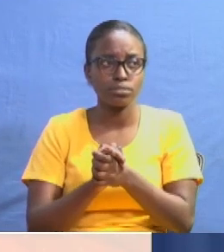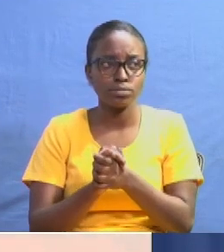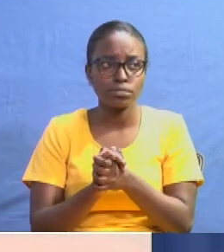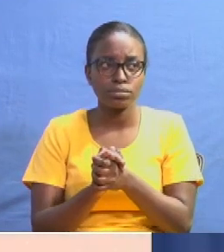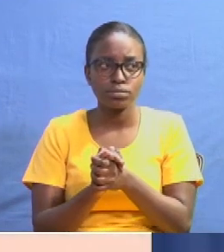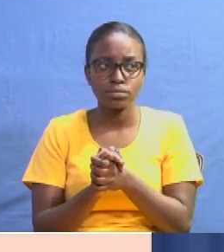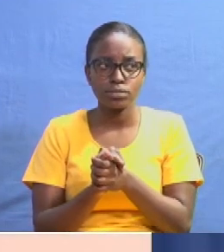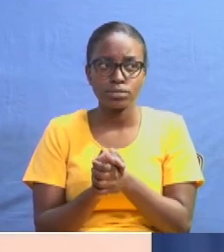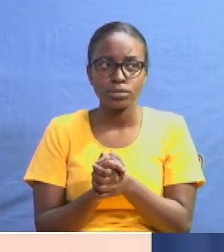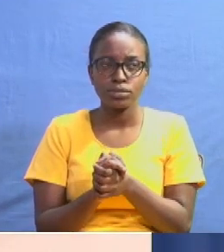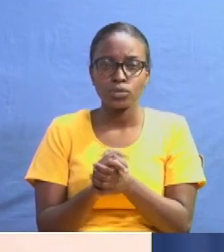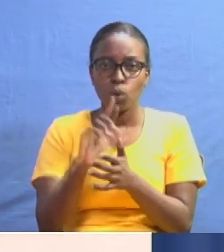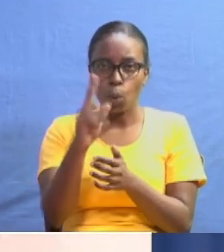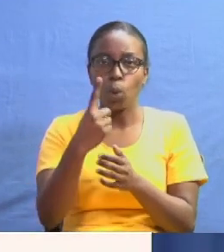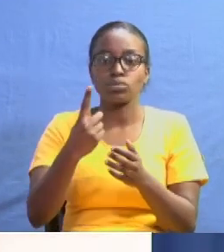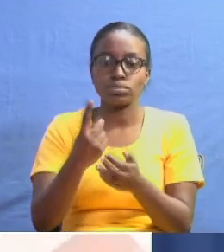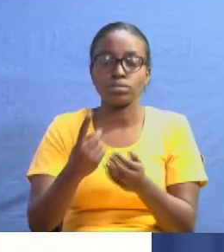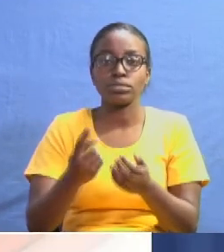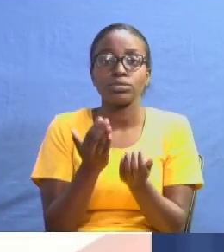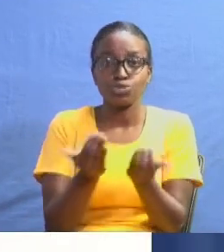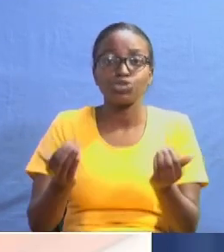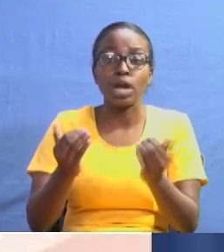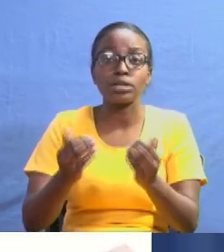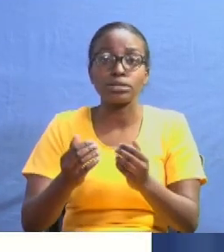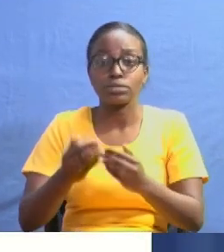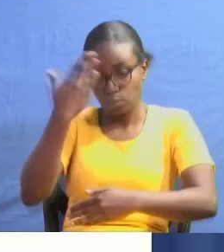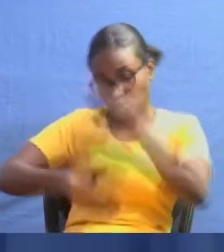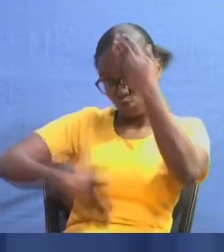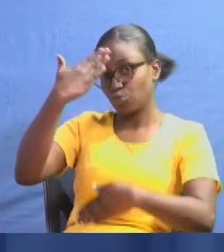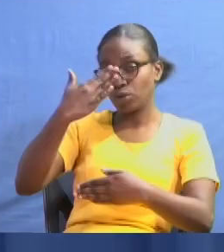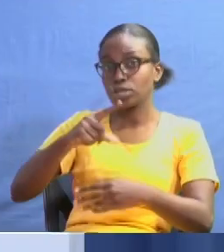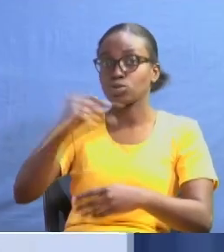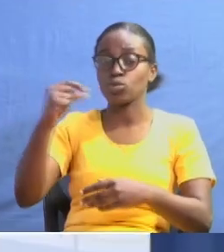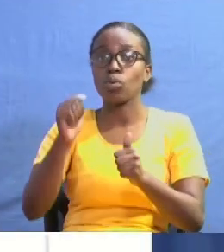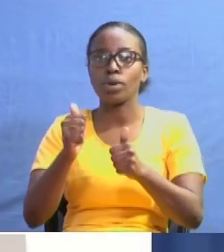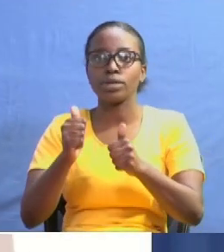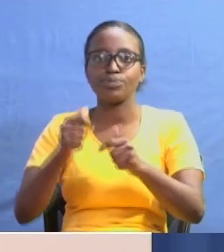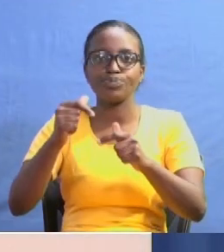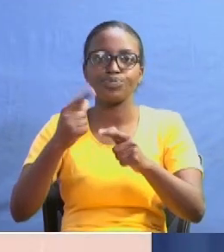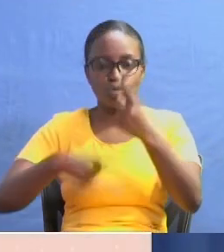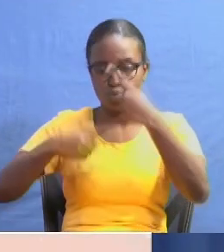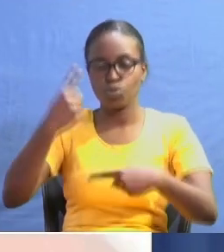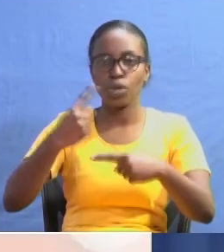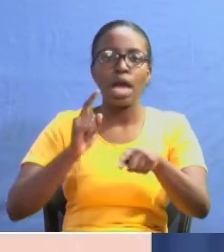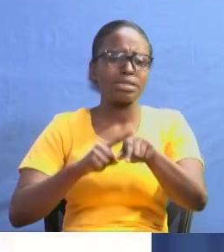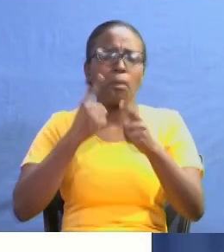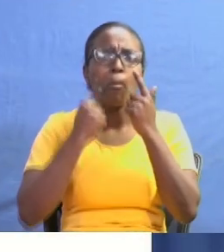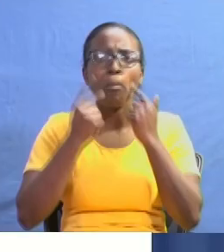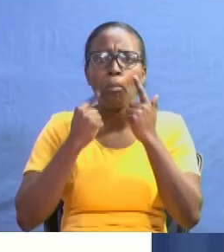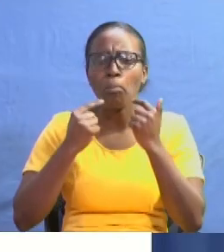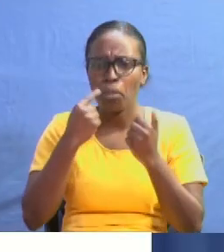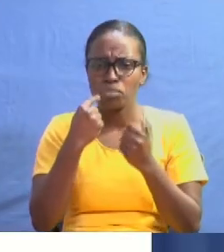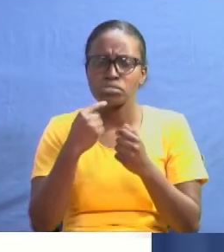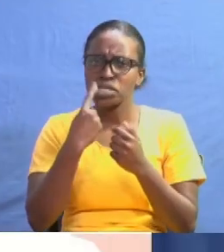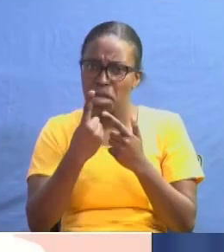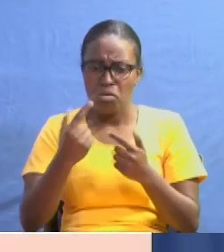that child who has qualified to go to the university can be there crying saying, look,